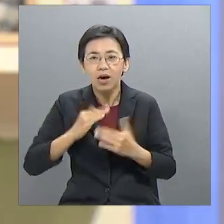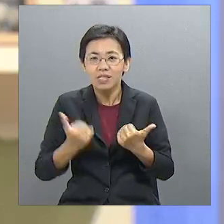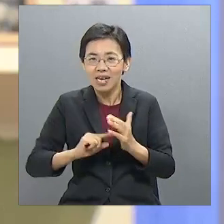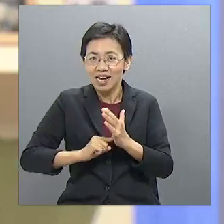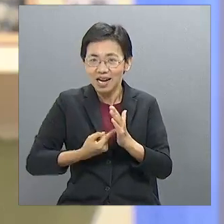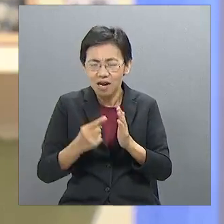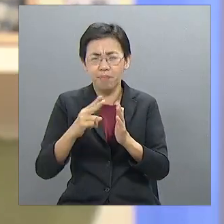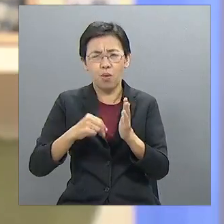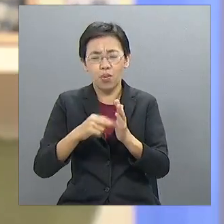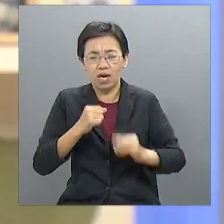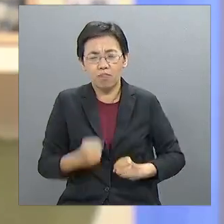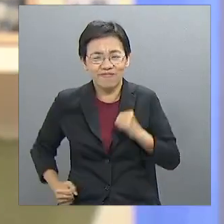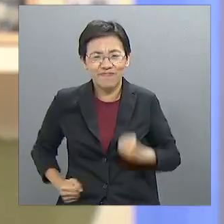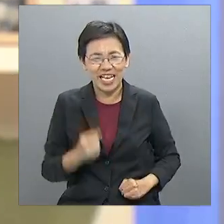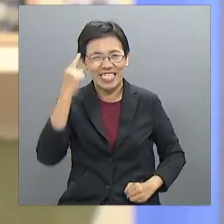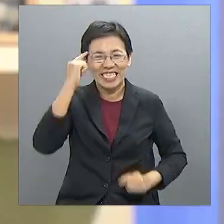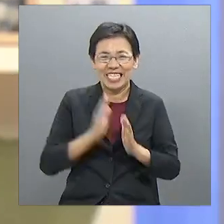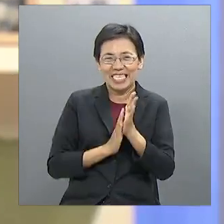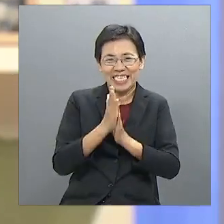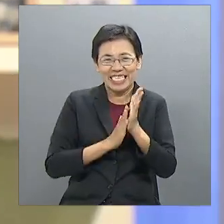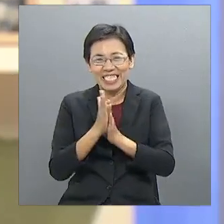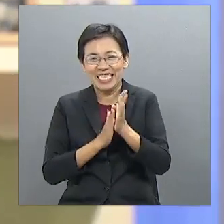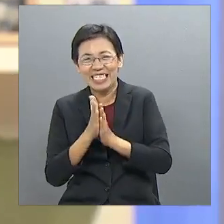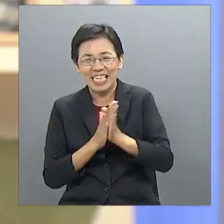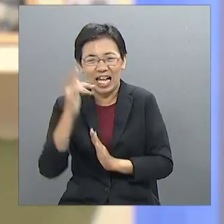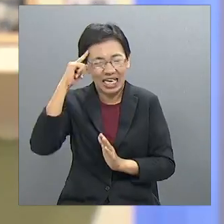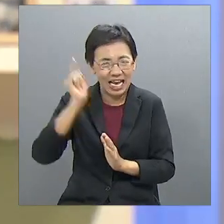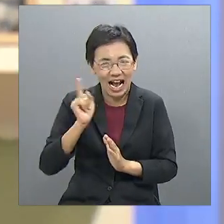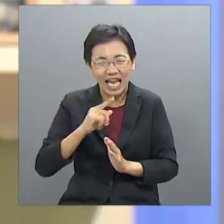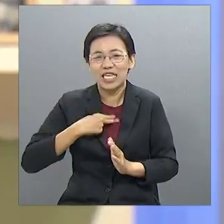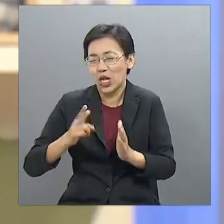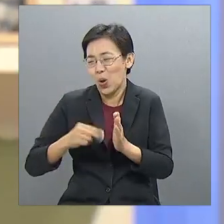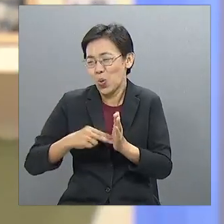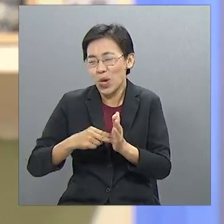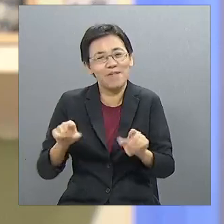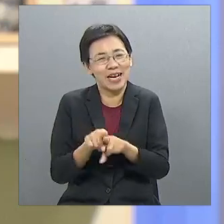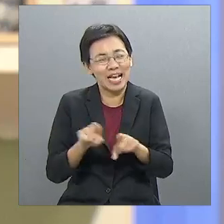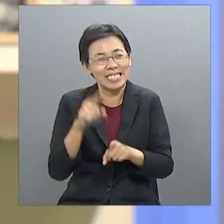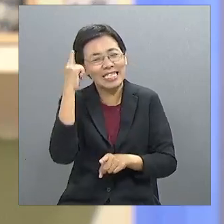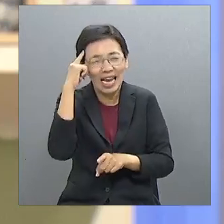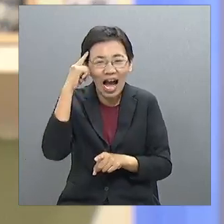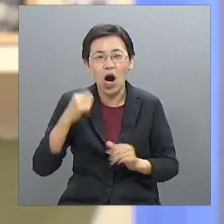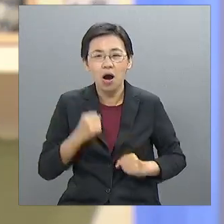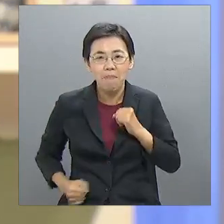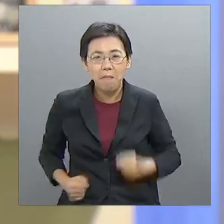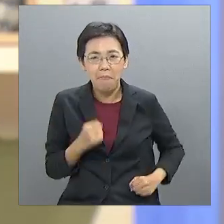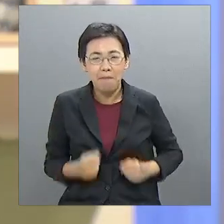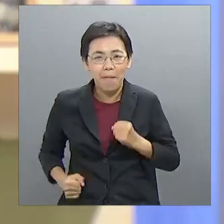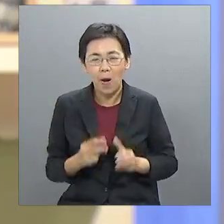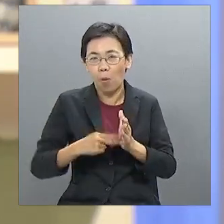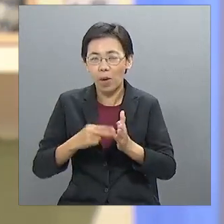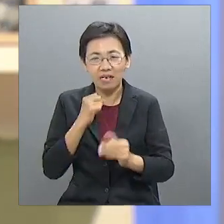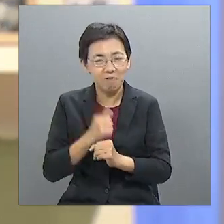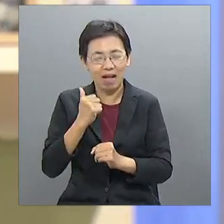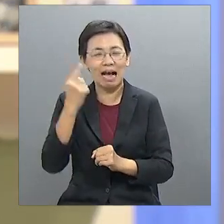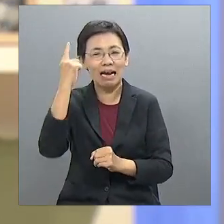ึ่ หายคนก็ตงเปาหมายวาก่อนน่า Covid เป็อย่างไรฉัต้องว่งให้ได้แบบนั้น ประสิทธิภาพตองได้ถึงขนนั้นแต่คผชมครั